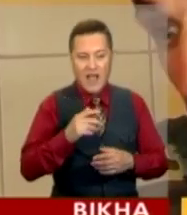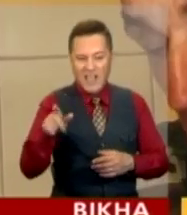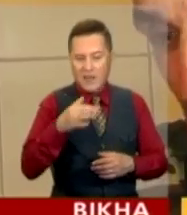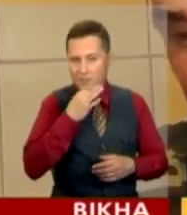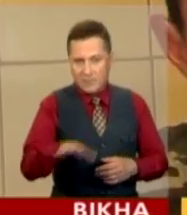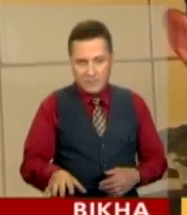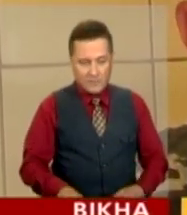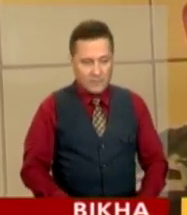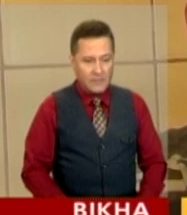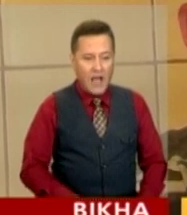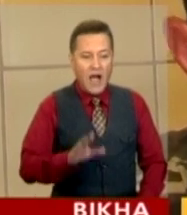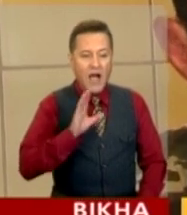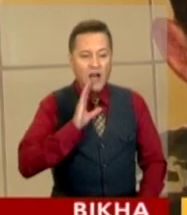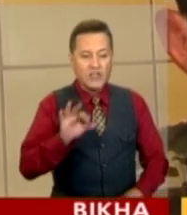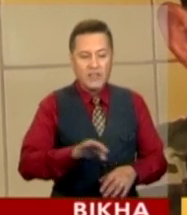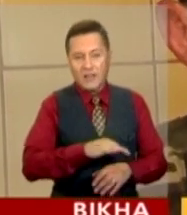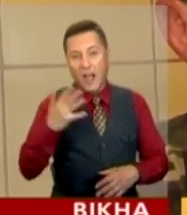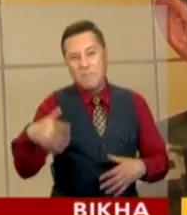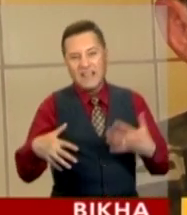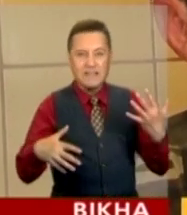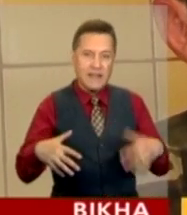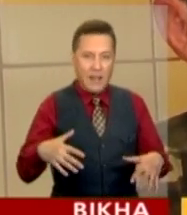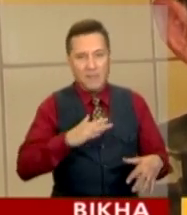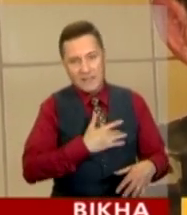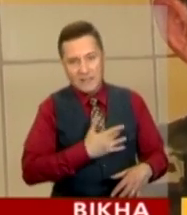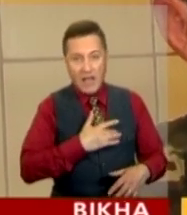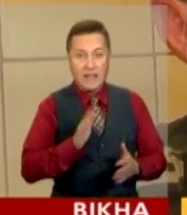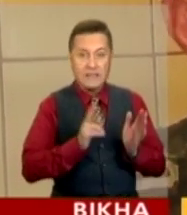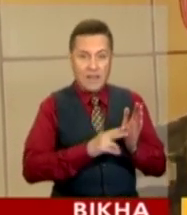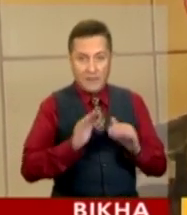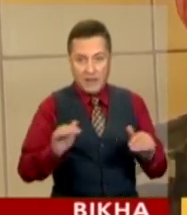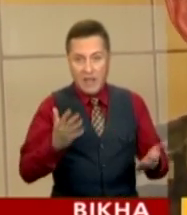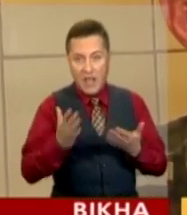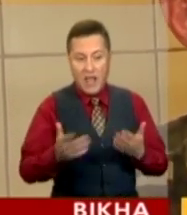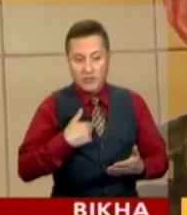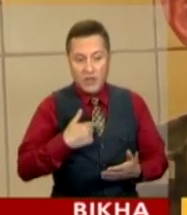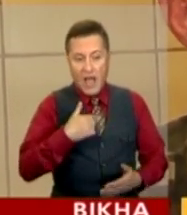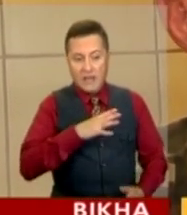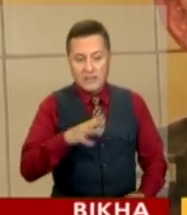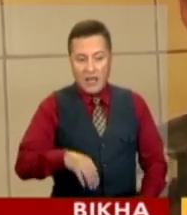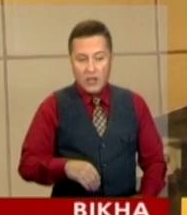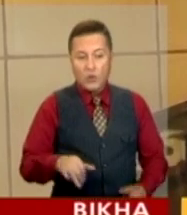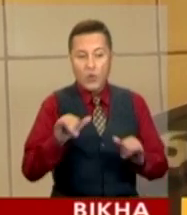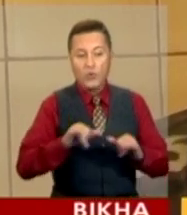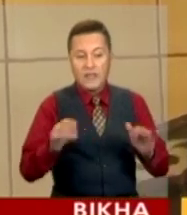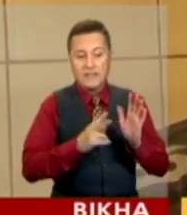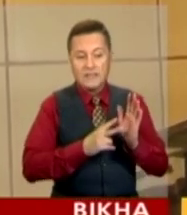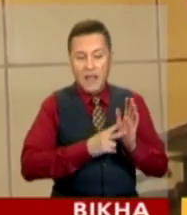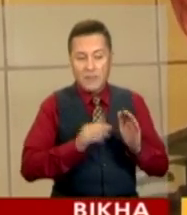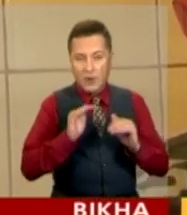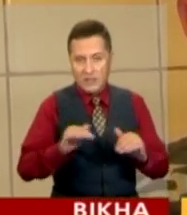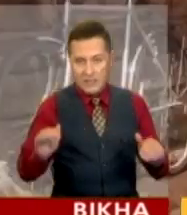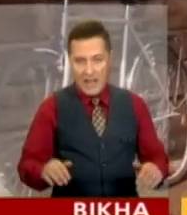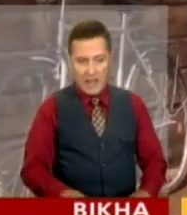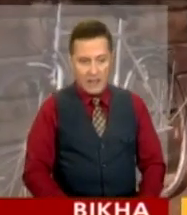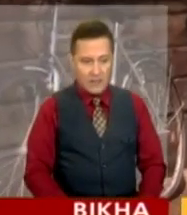жінку ми розмовляли на 50 на 50, ну, як не як 7 дітей, якщо я загину. Ну, так якщо.